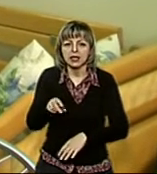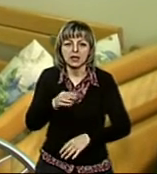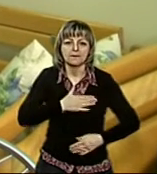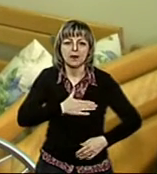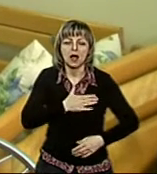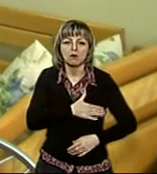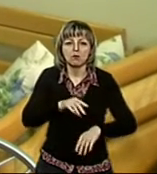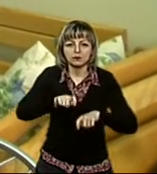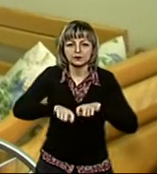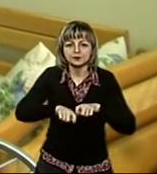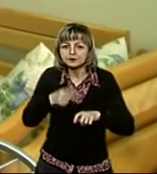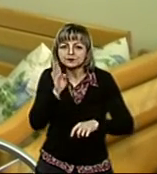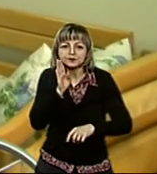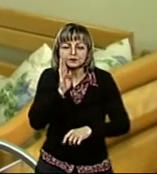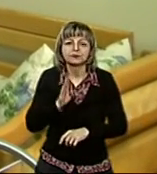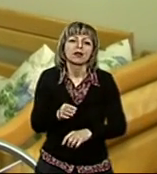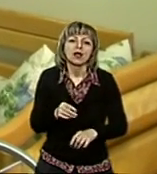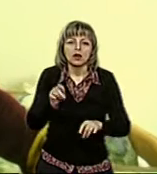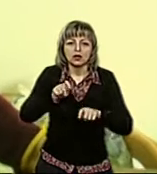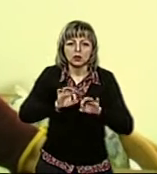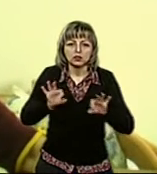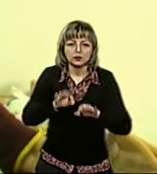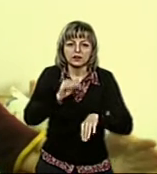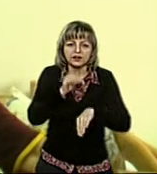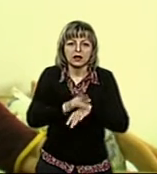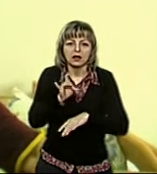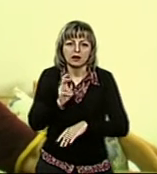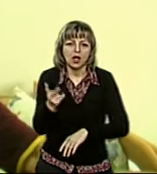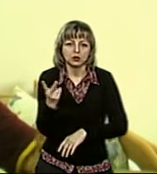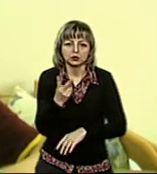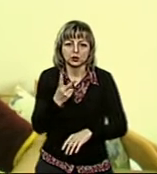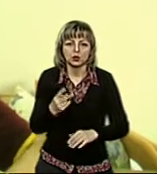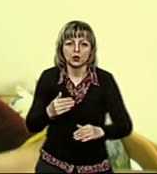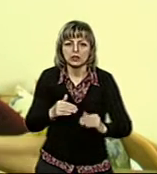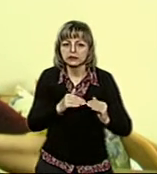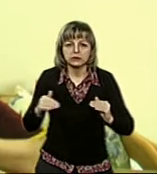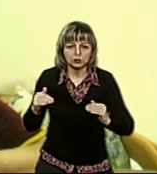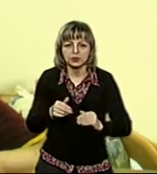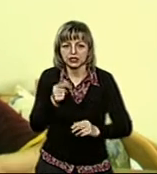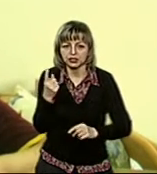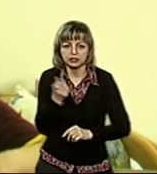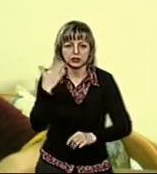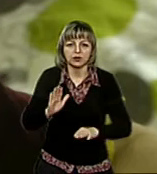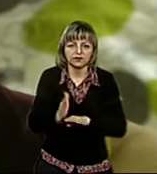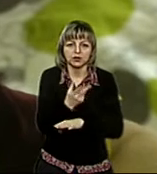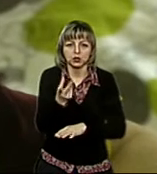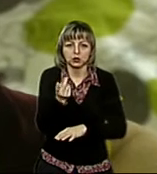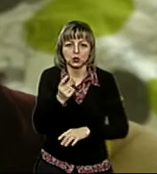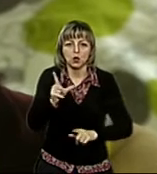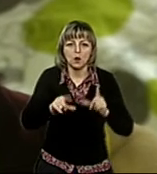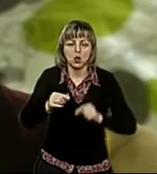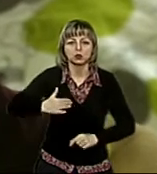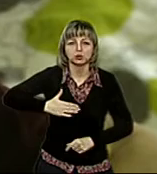Лікар-мамолог консультує волинянку Ганну Назарову. Розповідає, діагностовано рак другого ступеню. Тиждень тому жінці видалили другу